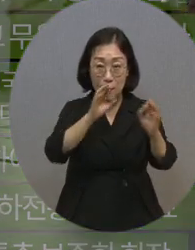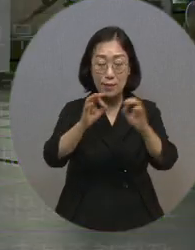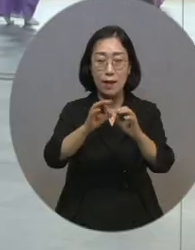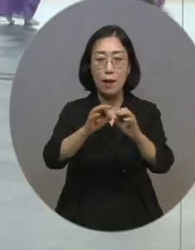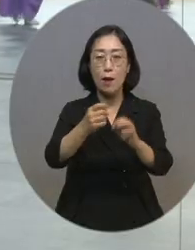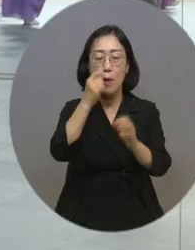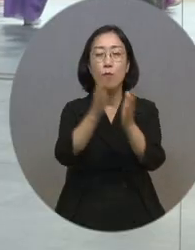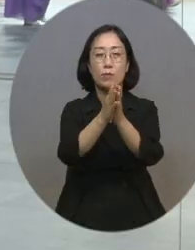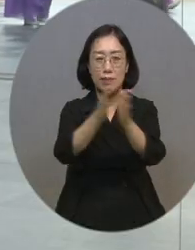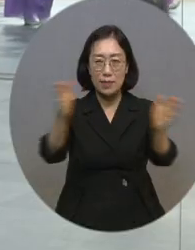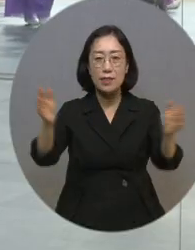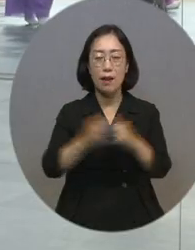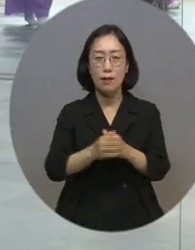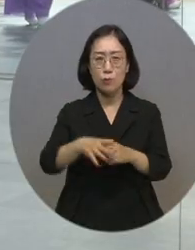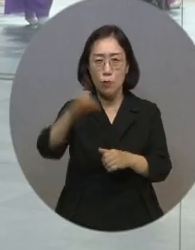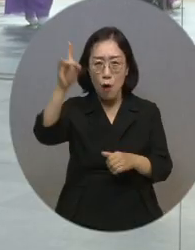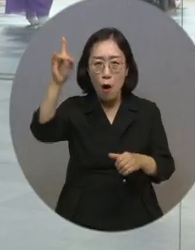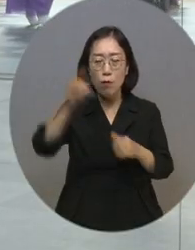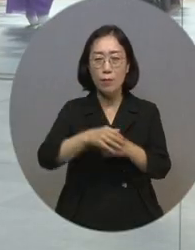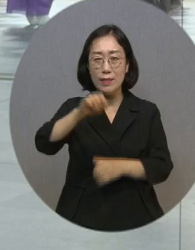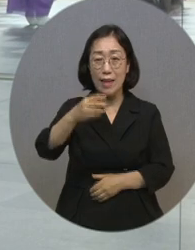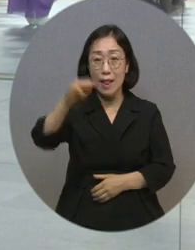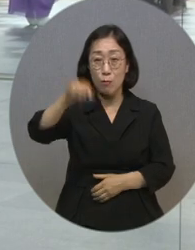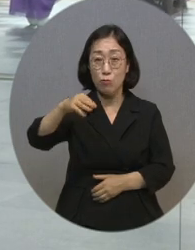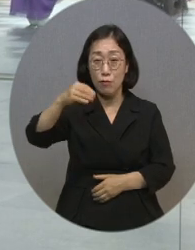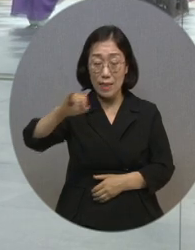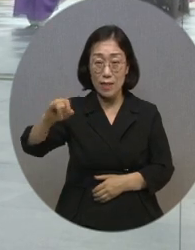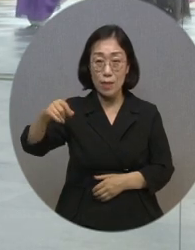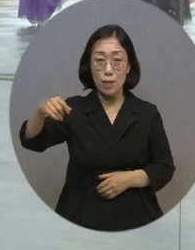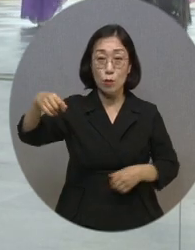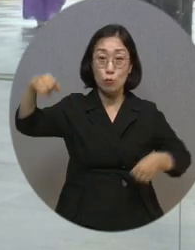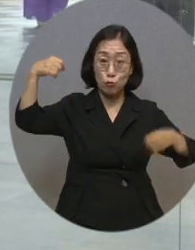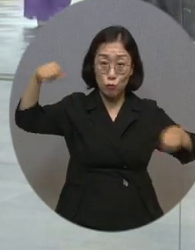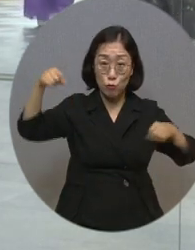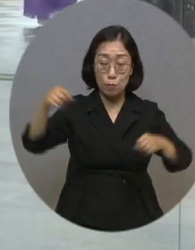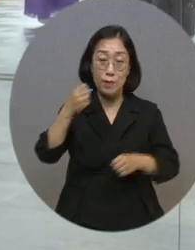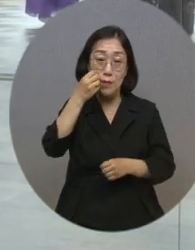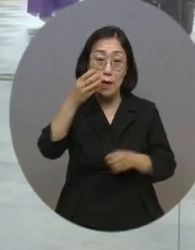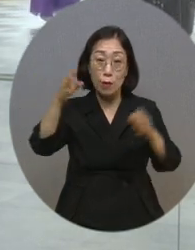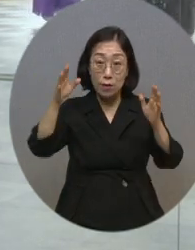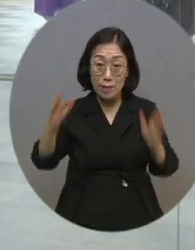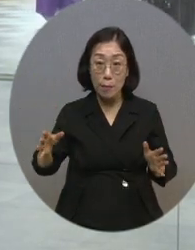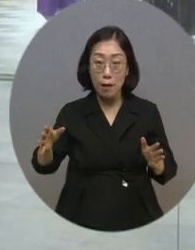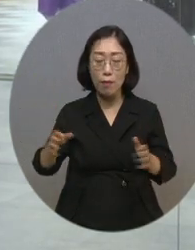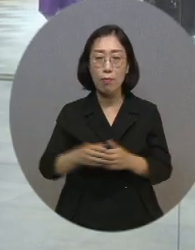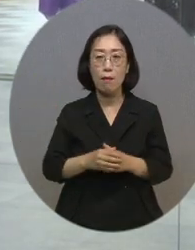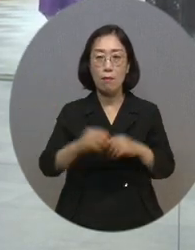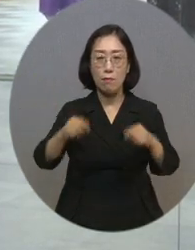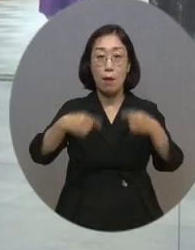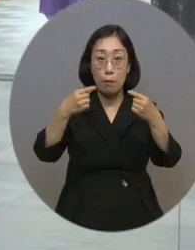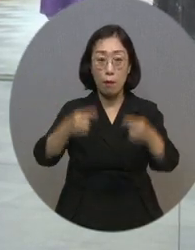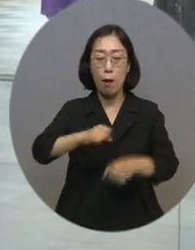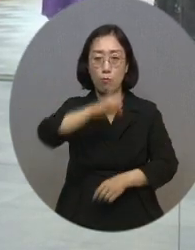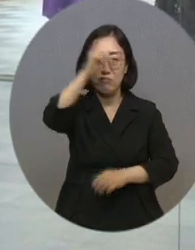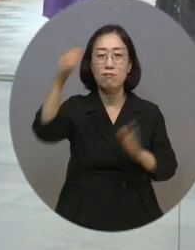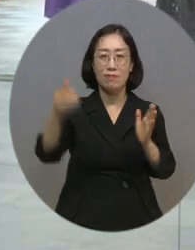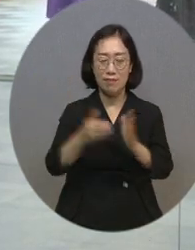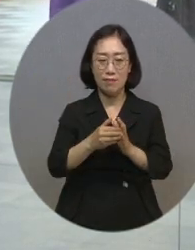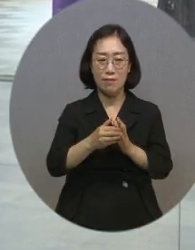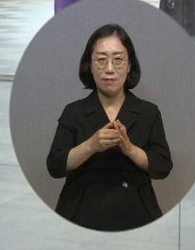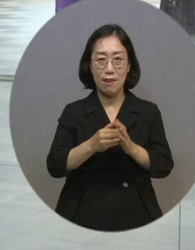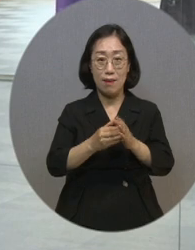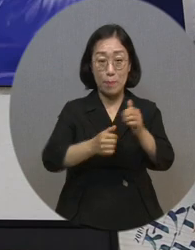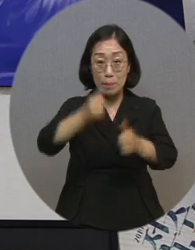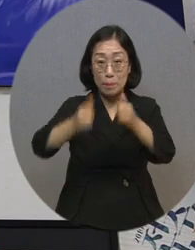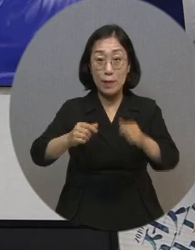있었습니다. 처음으로 살풀이 춤을 배우고 4개월 만에 대회에 나가 준우승을 차지했습니다. 이후 여러 대회에서